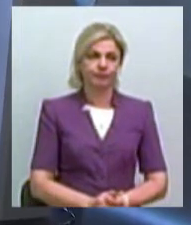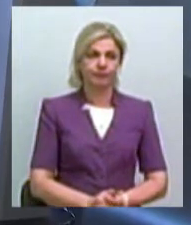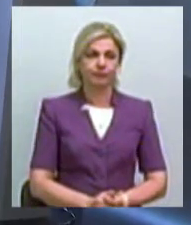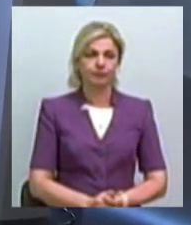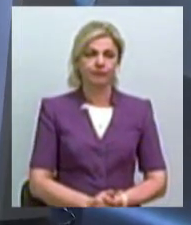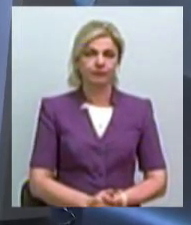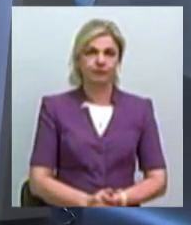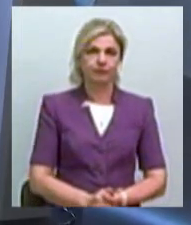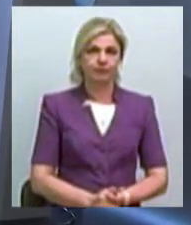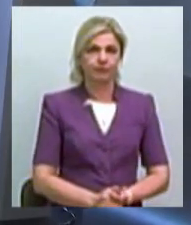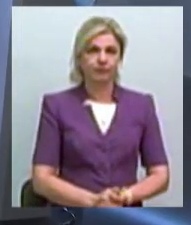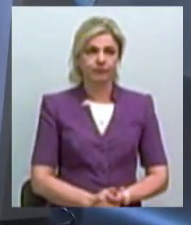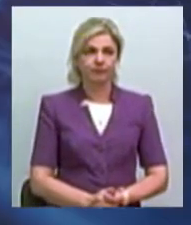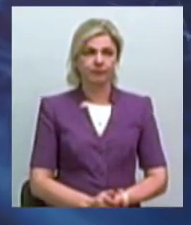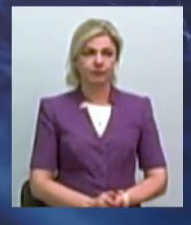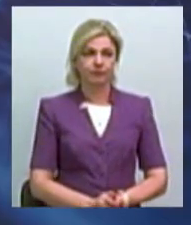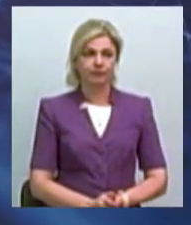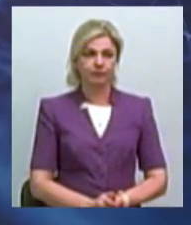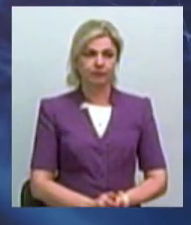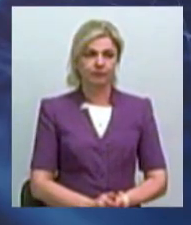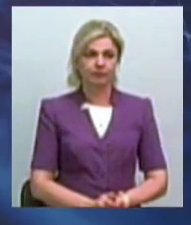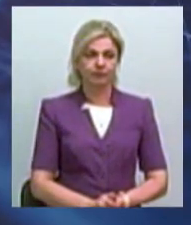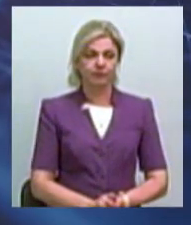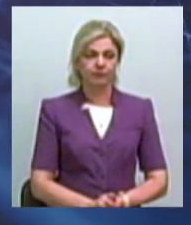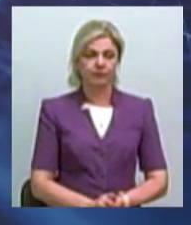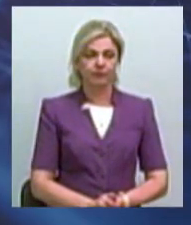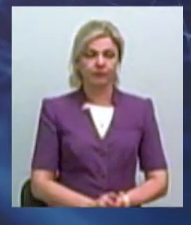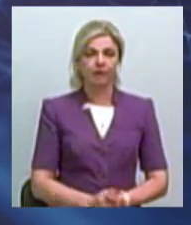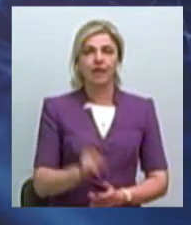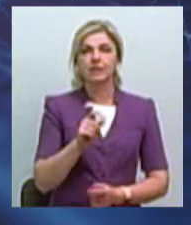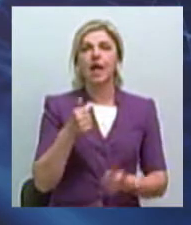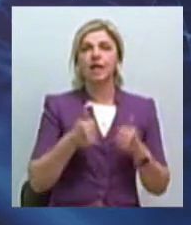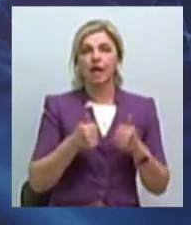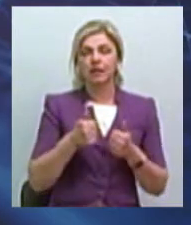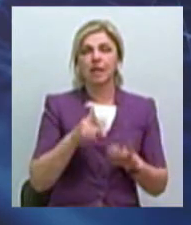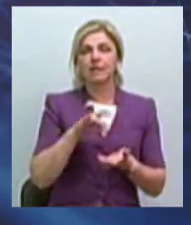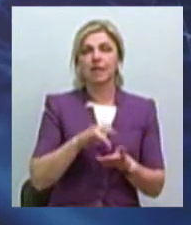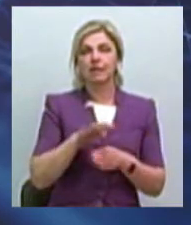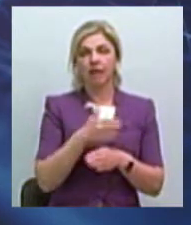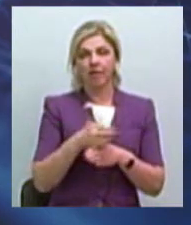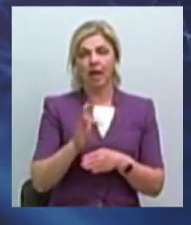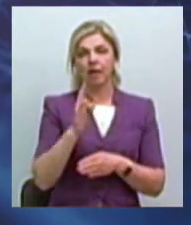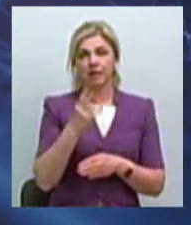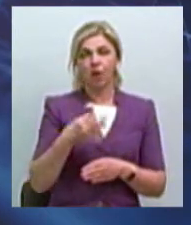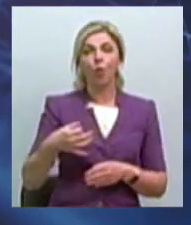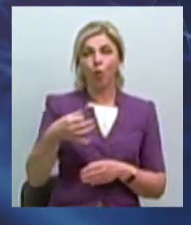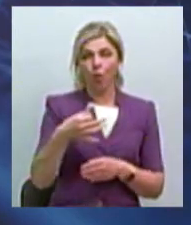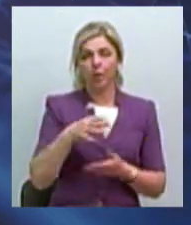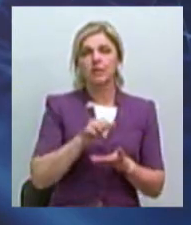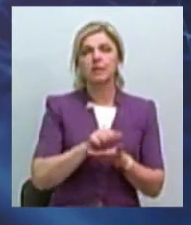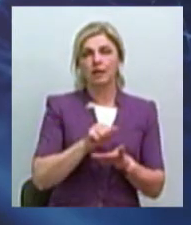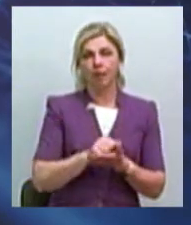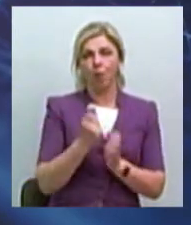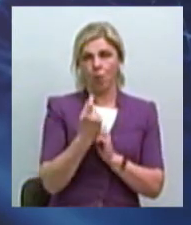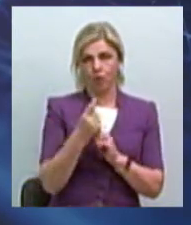Таке. Я зрозуміла. За рейтингами децентралізації Миколаївщина посідає 11 місце. Зараз